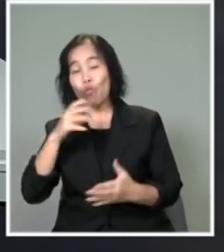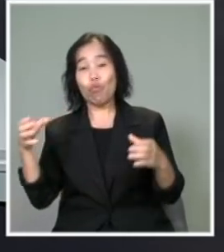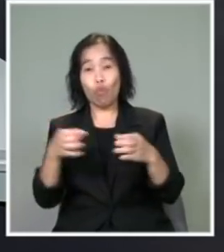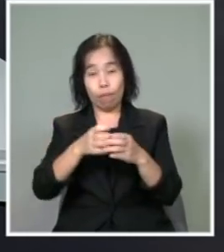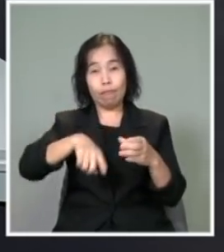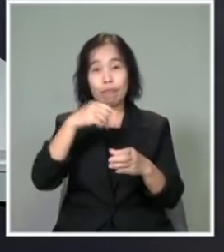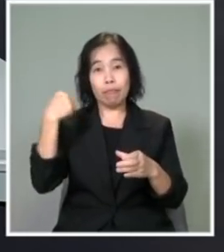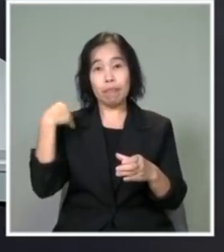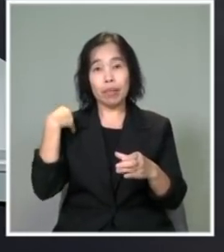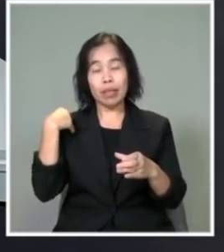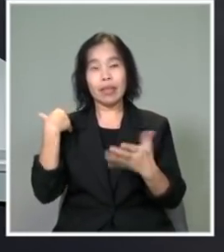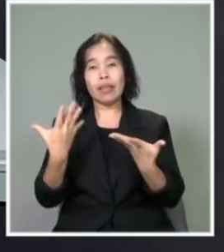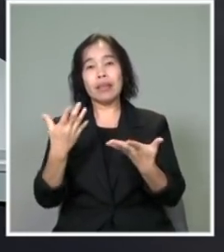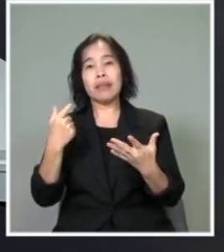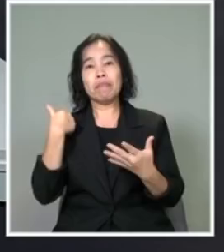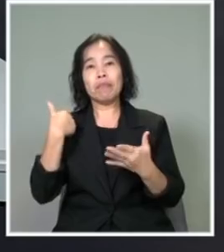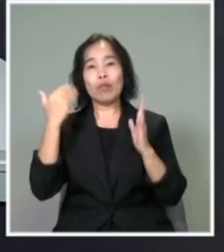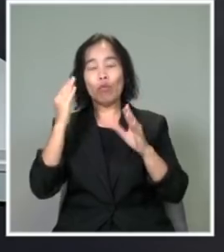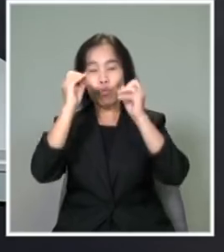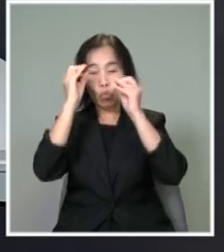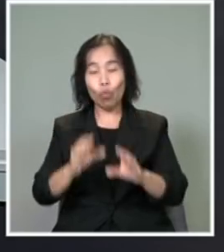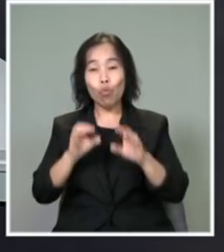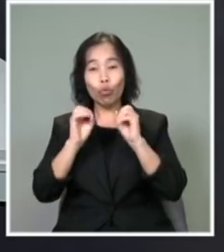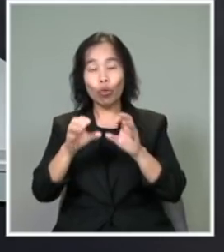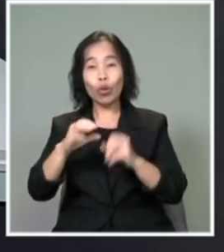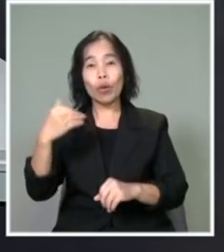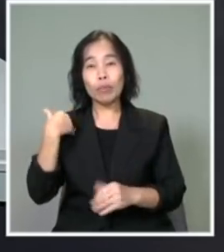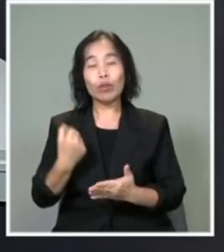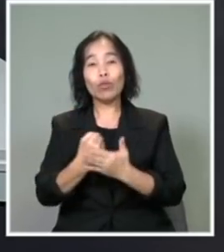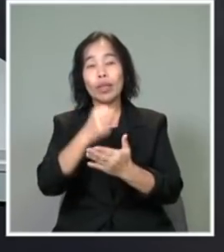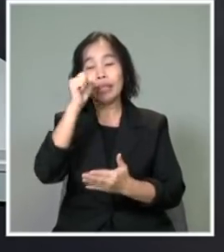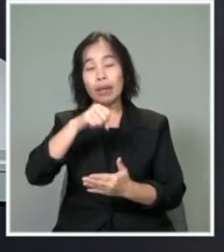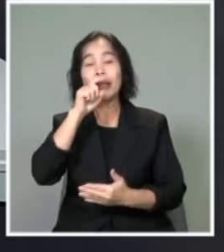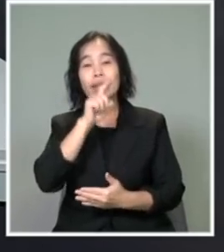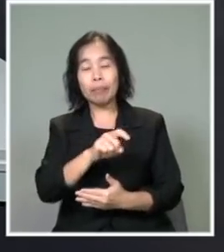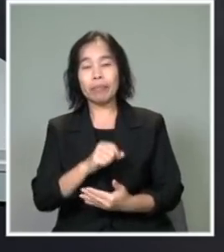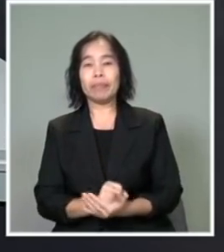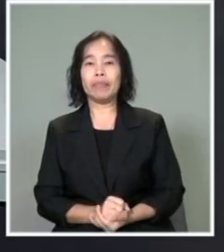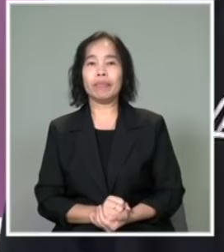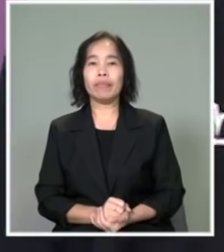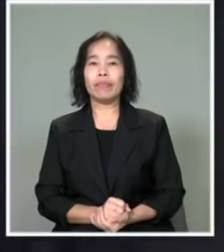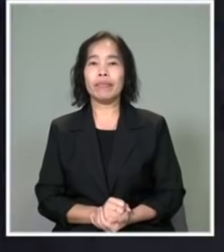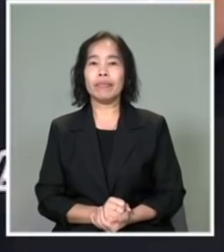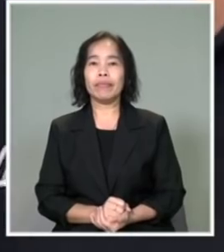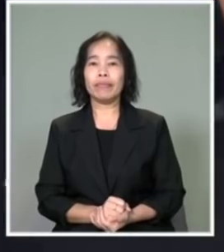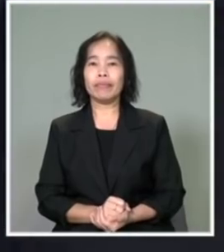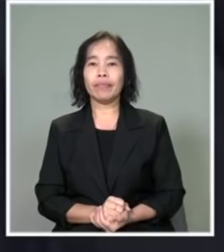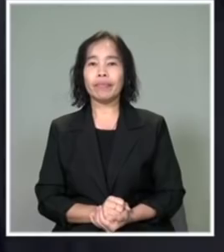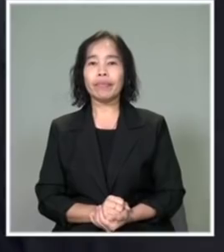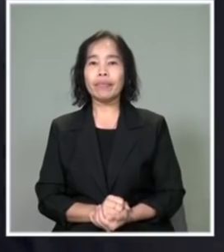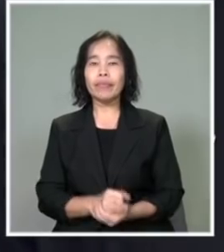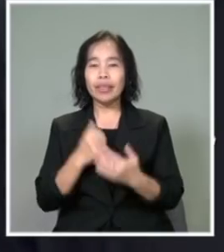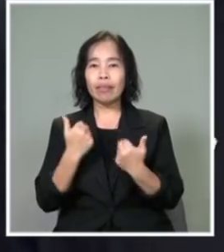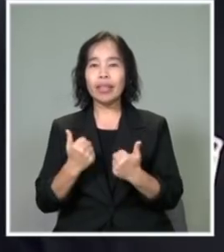างความมั่นอกมั่นใจยังไงบ้างครับเห็นว่ามีโค้ชโตยศิษย์ศักดิ์ยอดยาไทยมาช่วยด้วยมั้ยคุยกับทรงพลหน่อย ก็ด้วยผลง